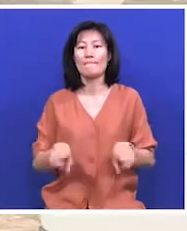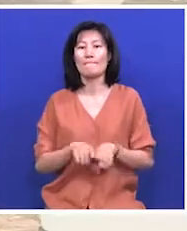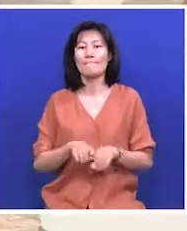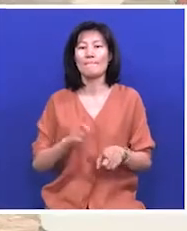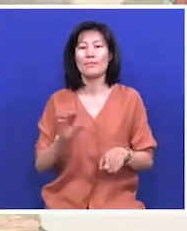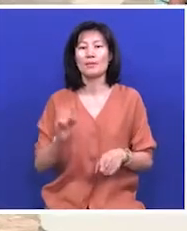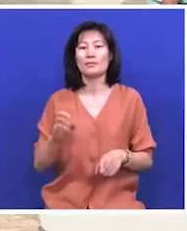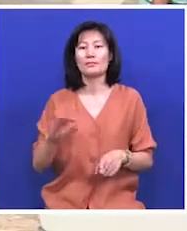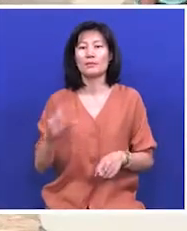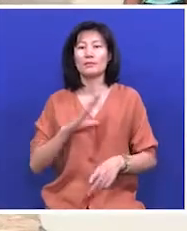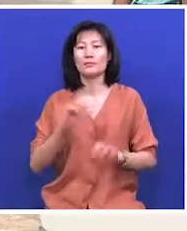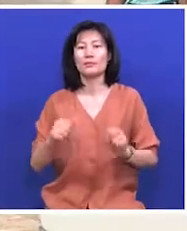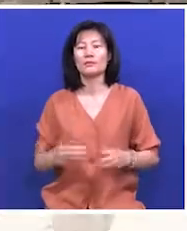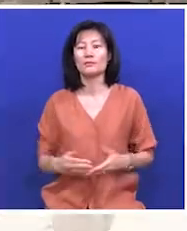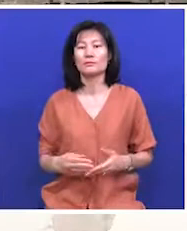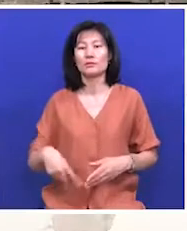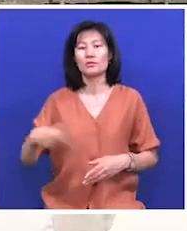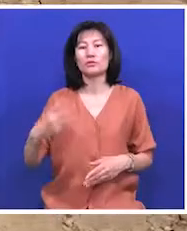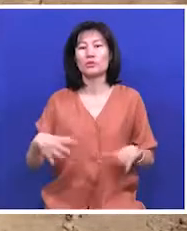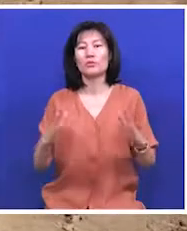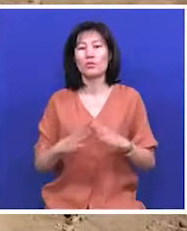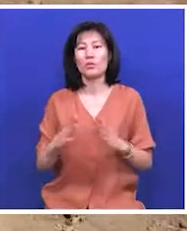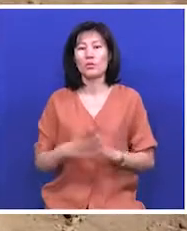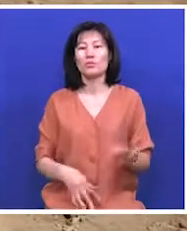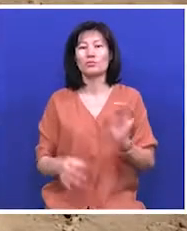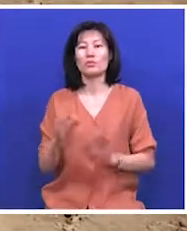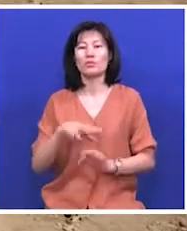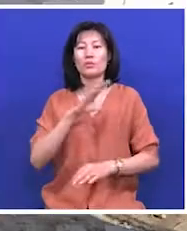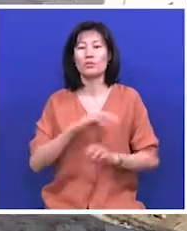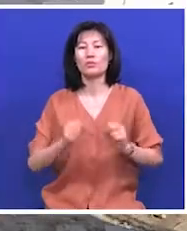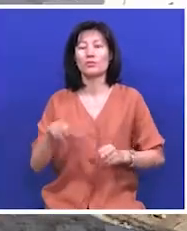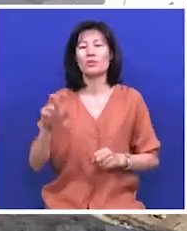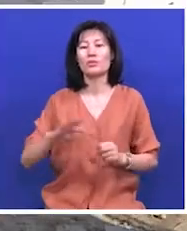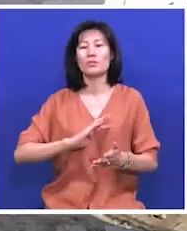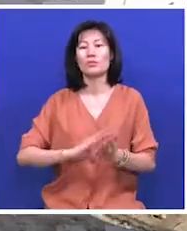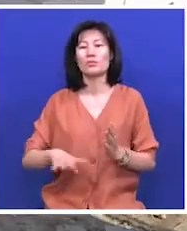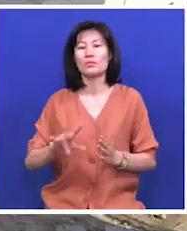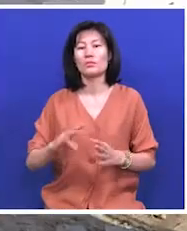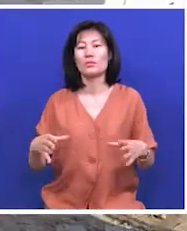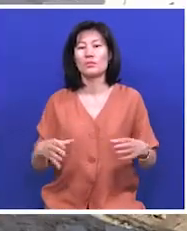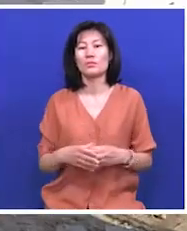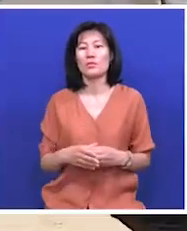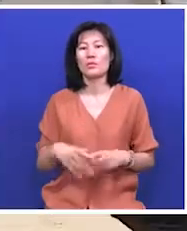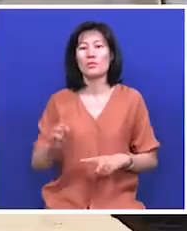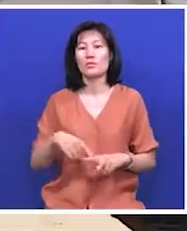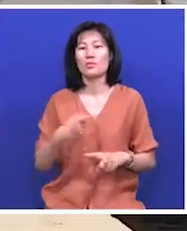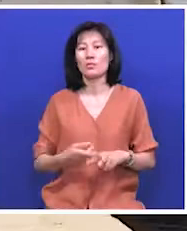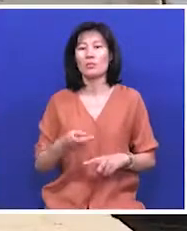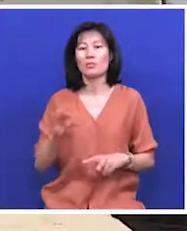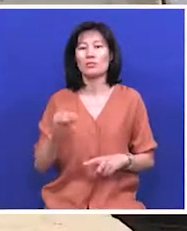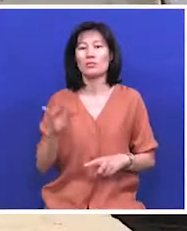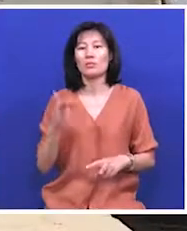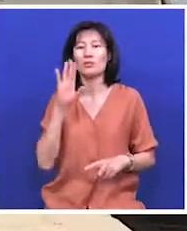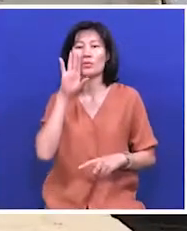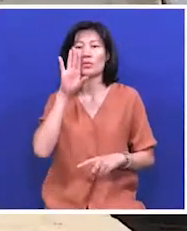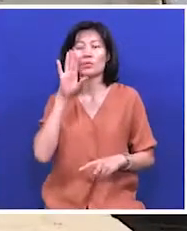құрған Біргеміз қоры да Мырзакент елді мекенінде 20 үй тұрғызып бермек. Ол үшін 340 миллион теңге бағыттаған. Осылайша